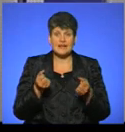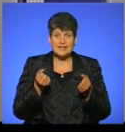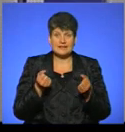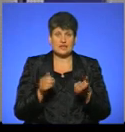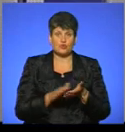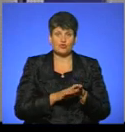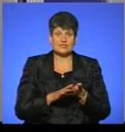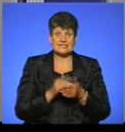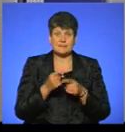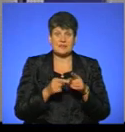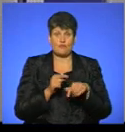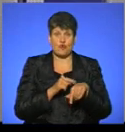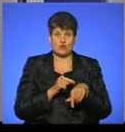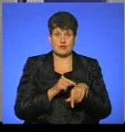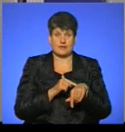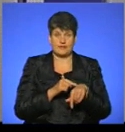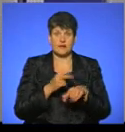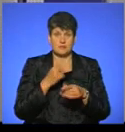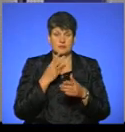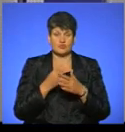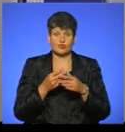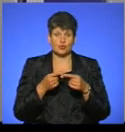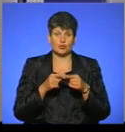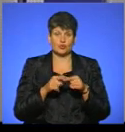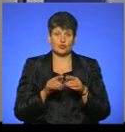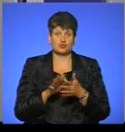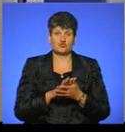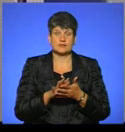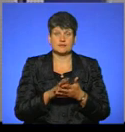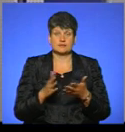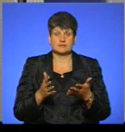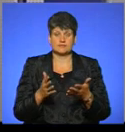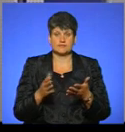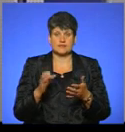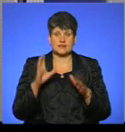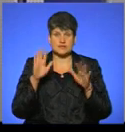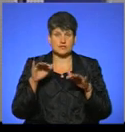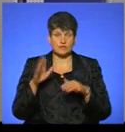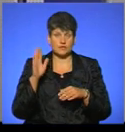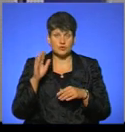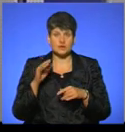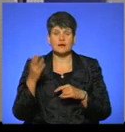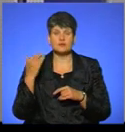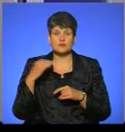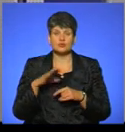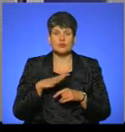за півгодини, так як передбачають технології очистки стічних вод. Колись навіть була